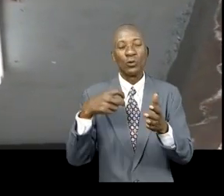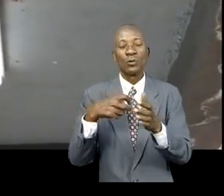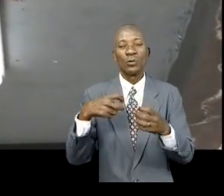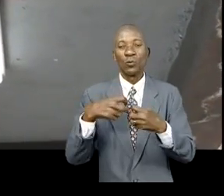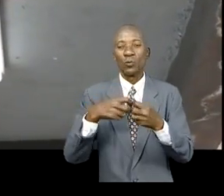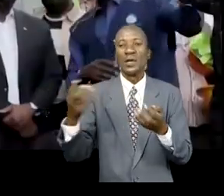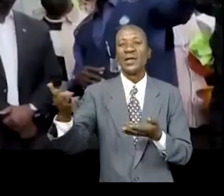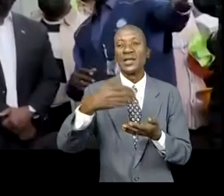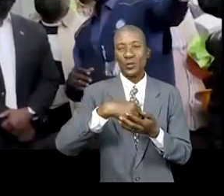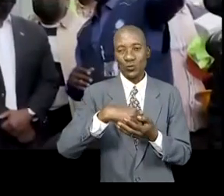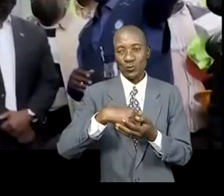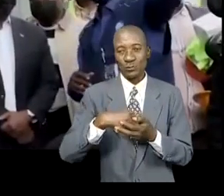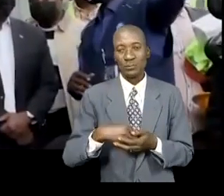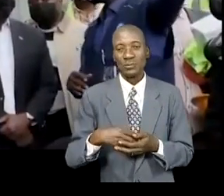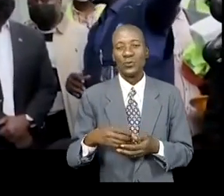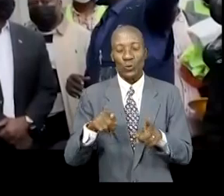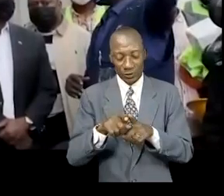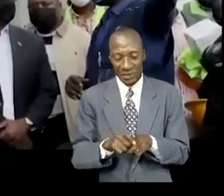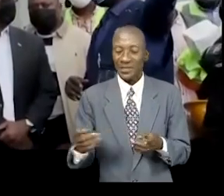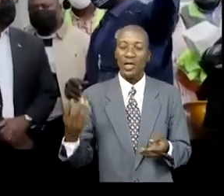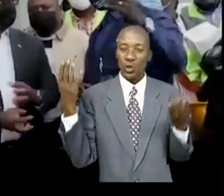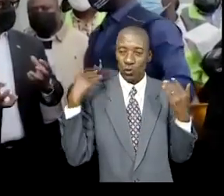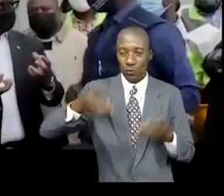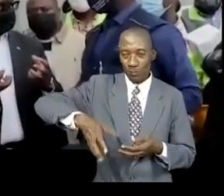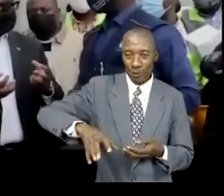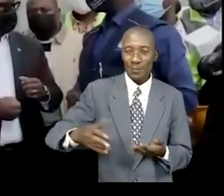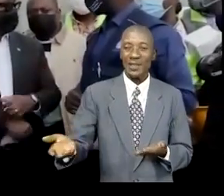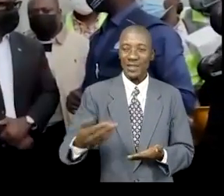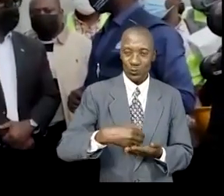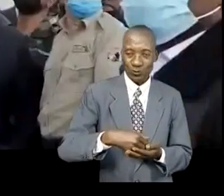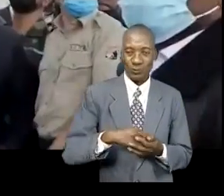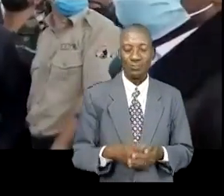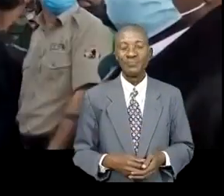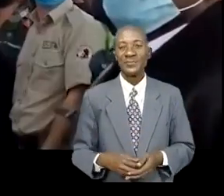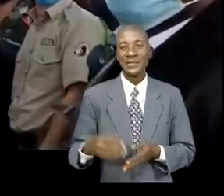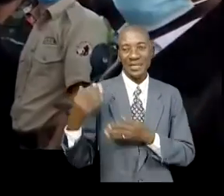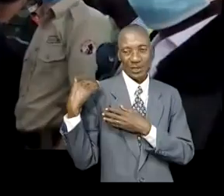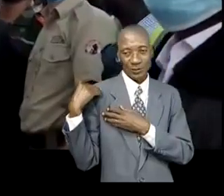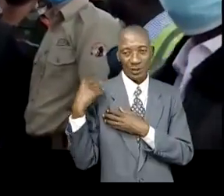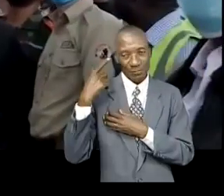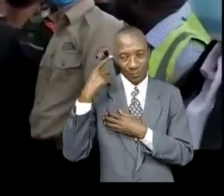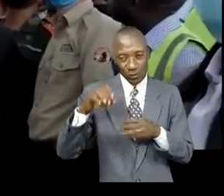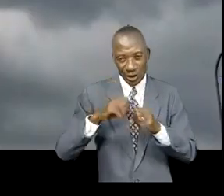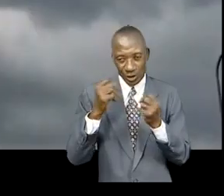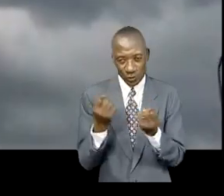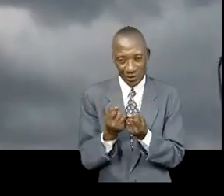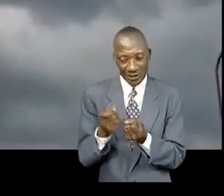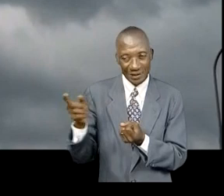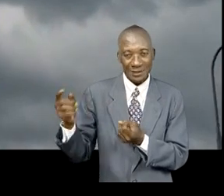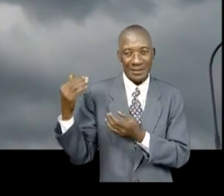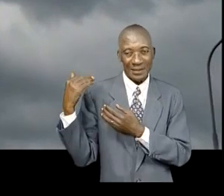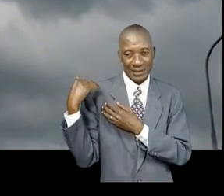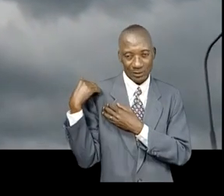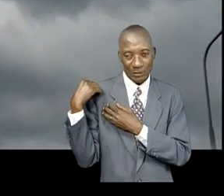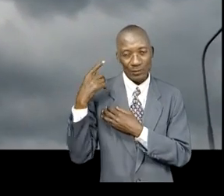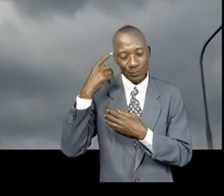la reprise de la desserte en eau potable. Geste fort salué par les responsables de Virunga Energy, société chargée des distributions.